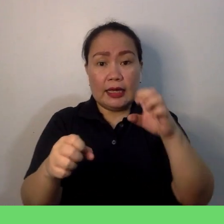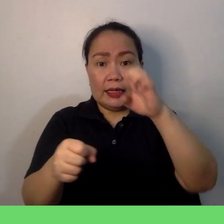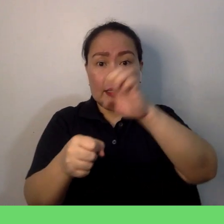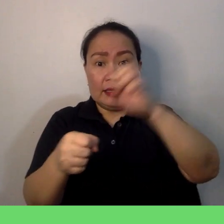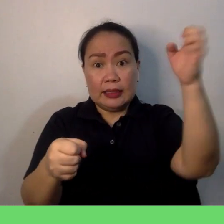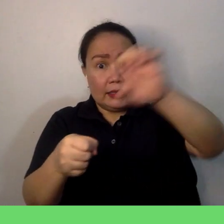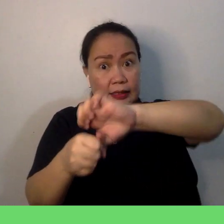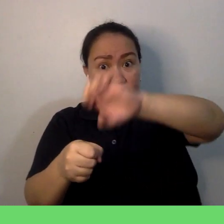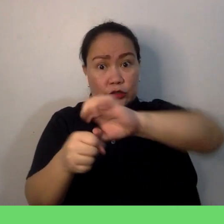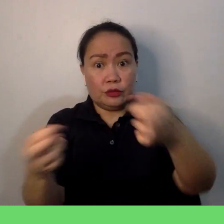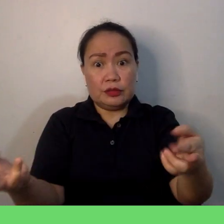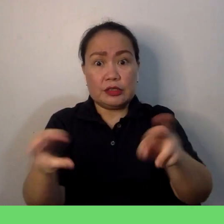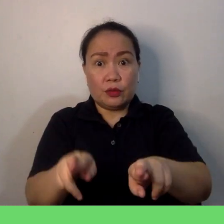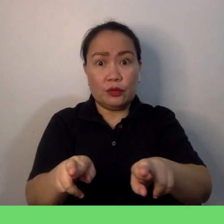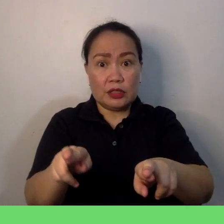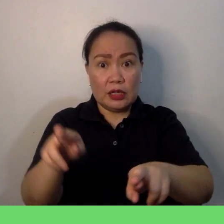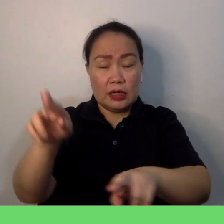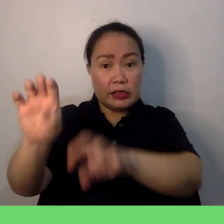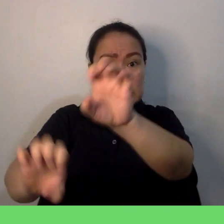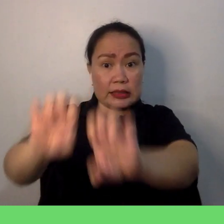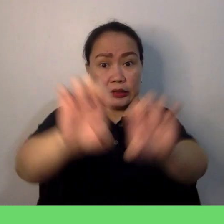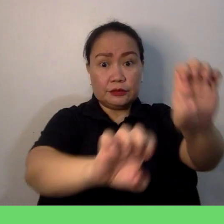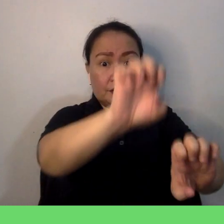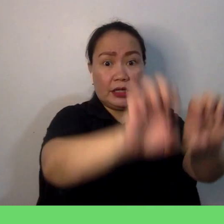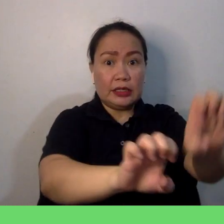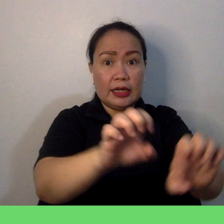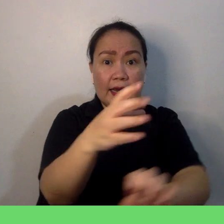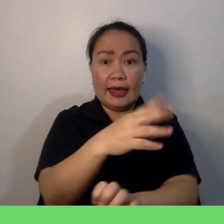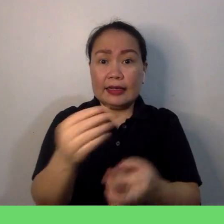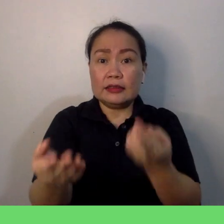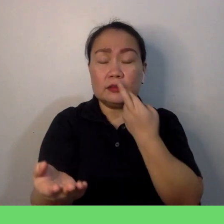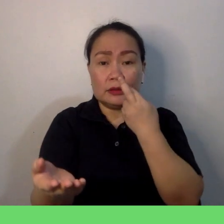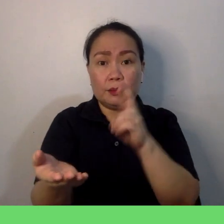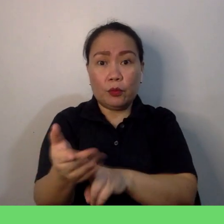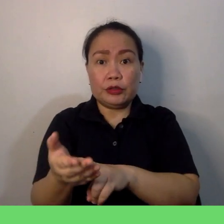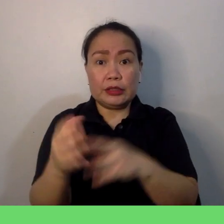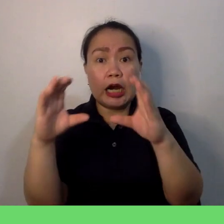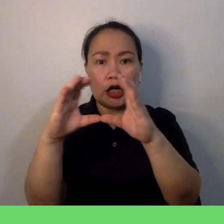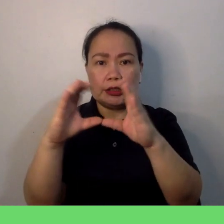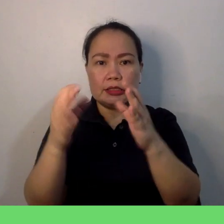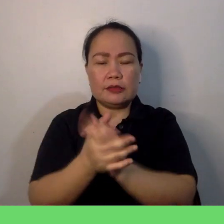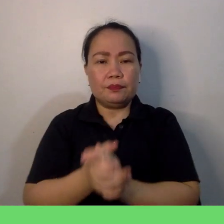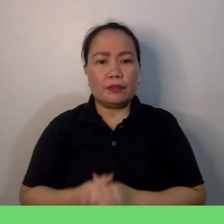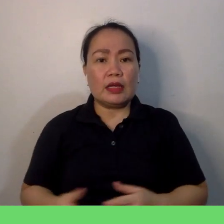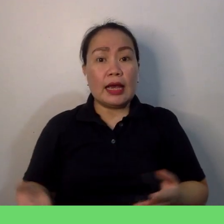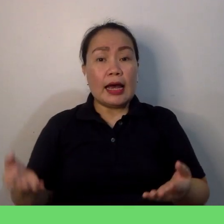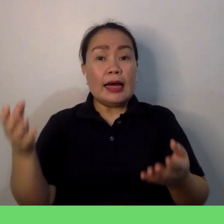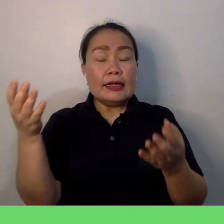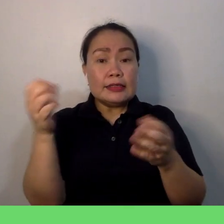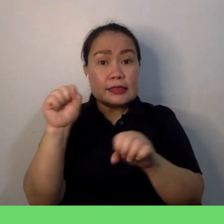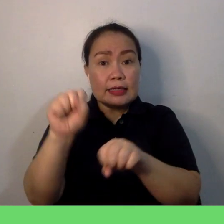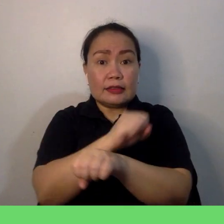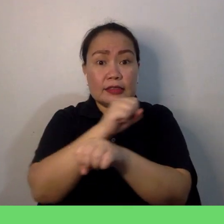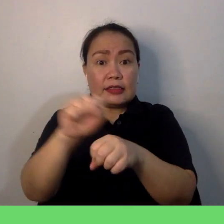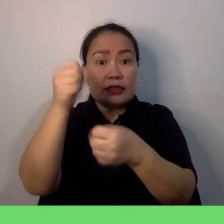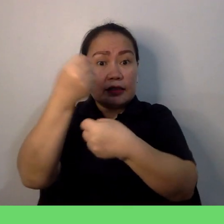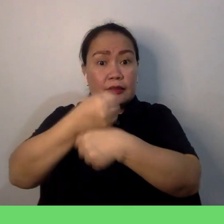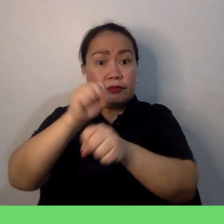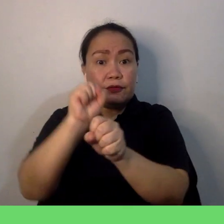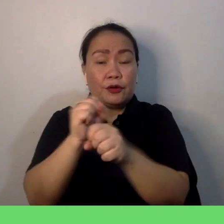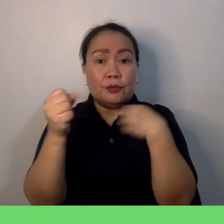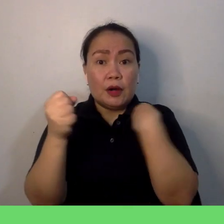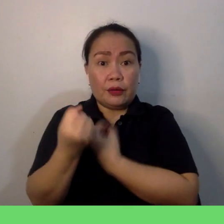So, ilan lamang ito sa mga nakikita natin na kung saan statistics shapes our lives